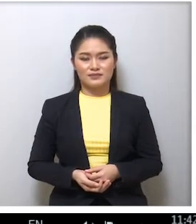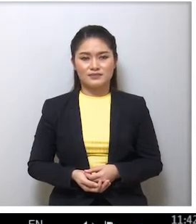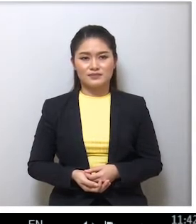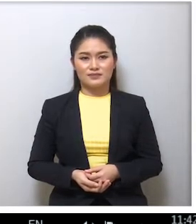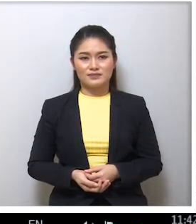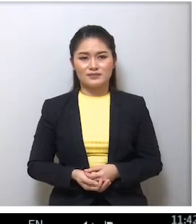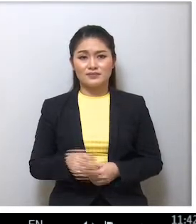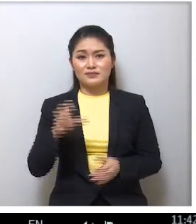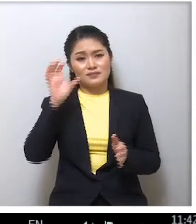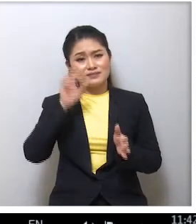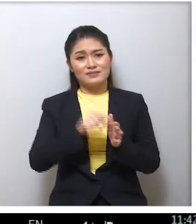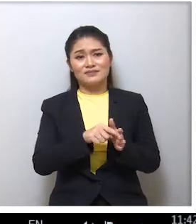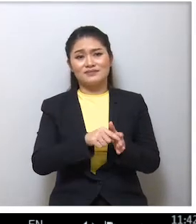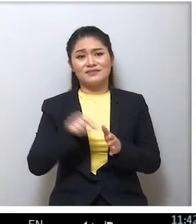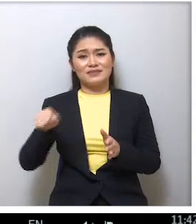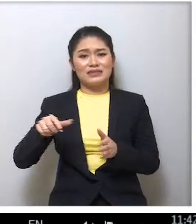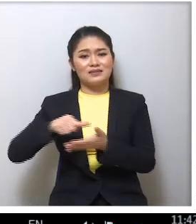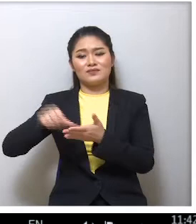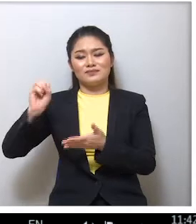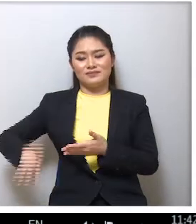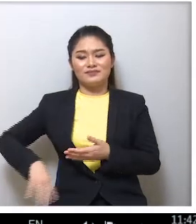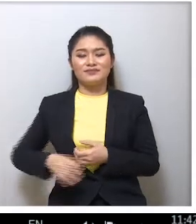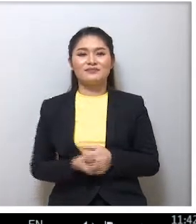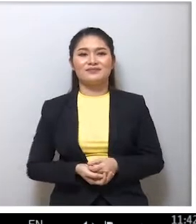นะครับไอเหรียญนี้เราก็ลบทิ้งไปไม่เป็นไร